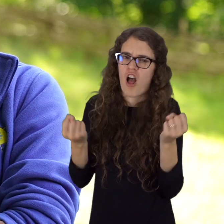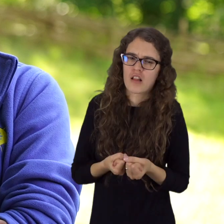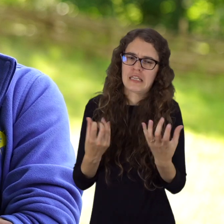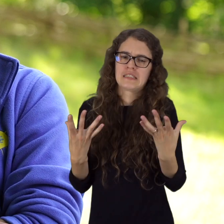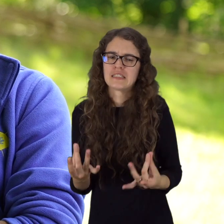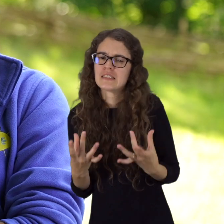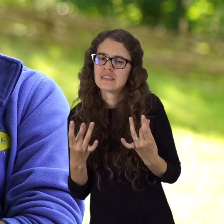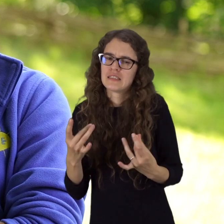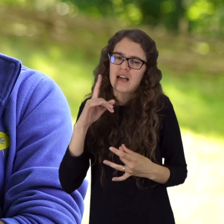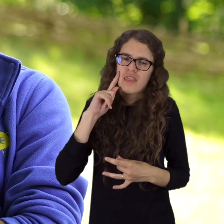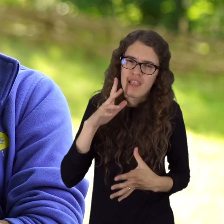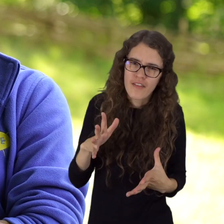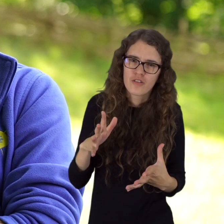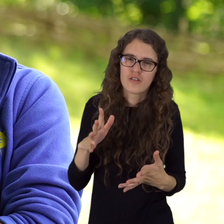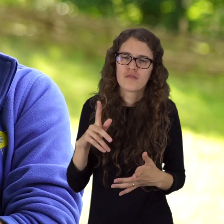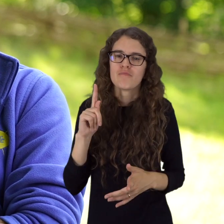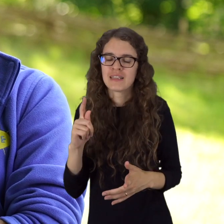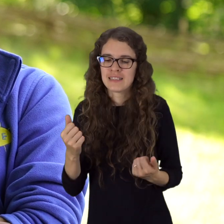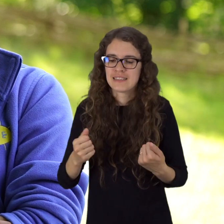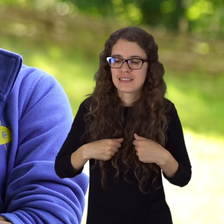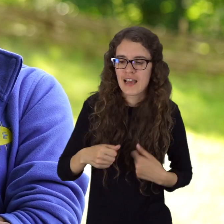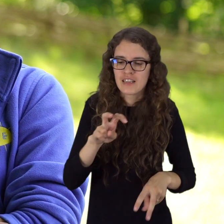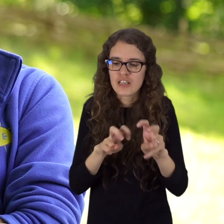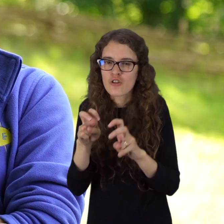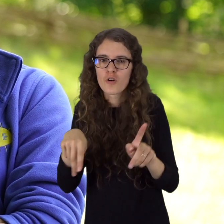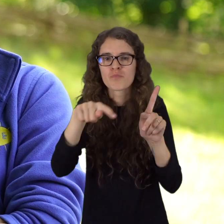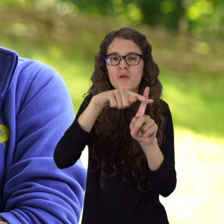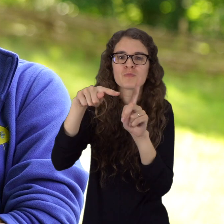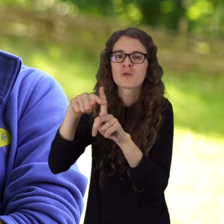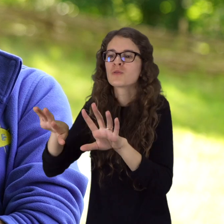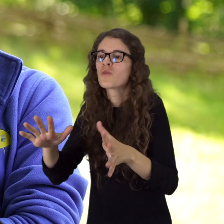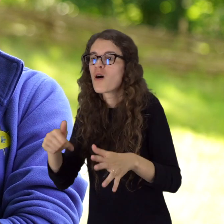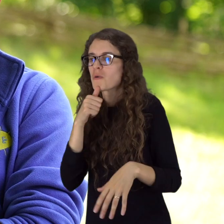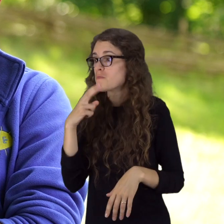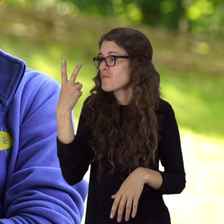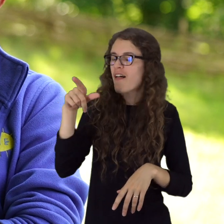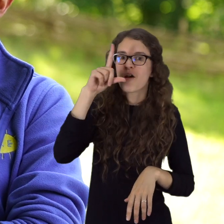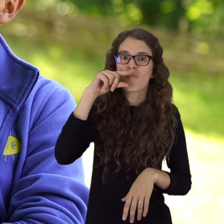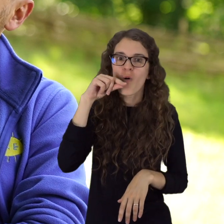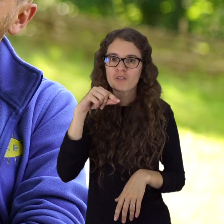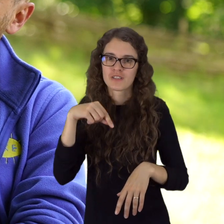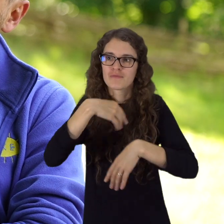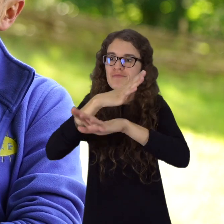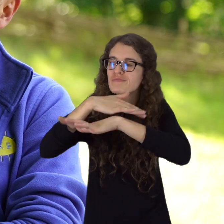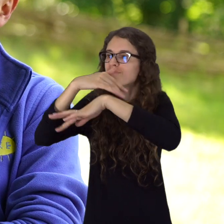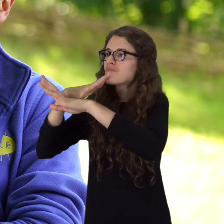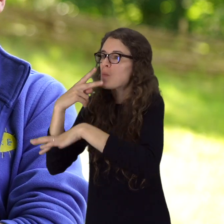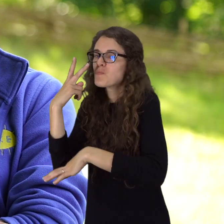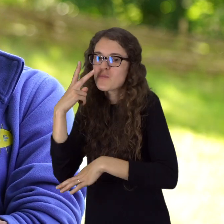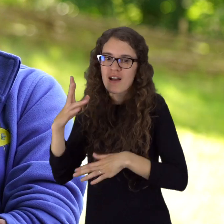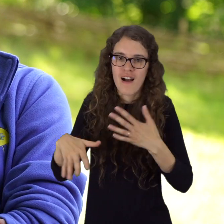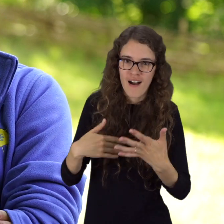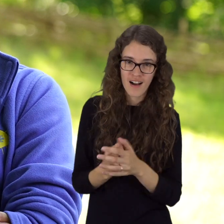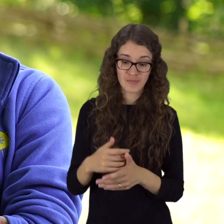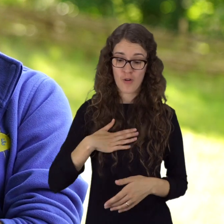ir galvo, oh, kaip sušalau, arba oh, kaip šlapia viskas, bet bandai na, išvelgti kažką tai labai pozityvaus, o čia koks paukštis praskrido, arba